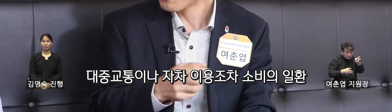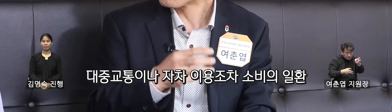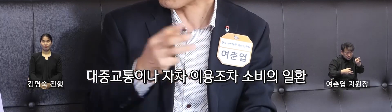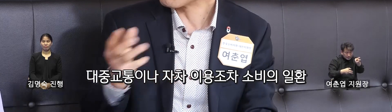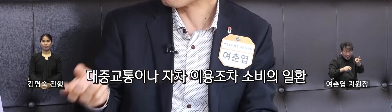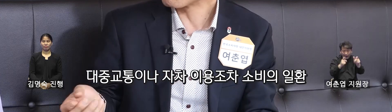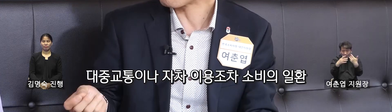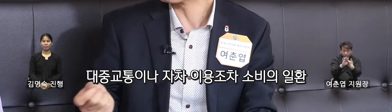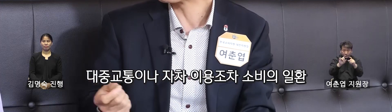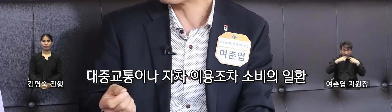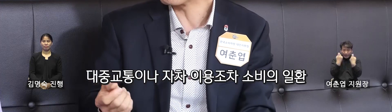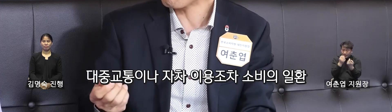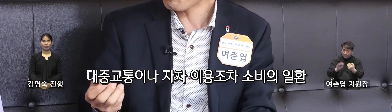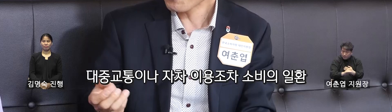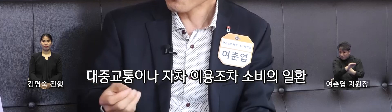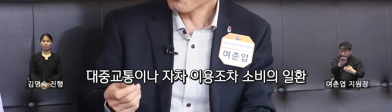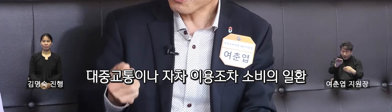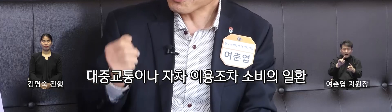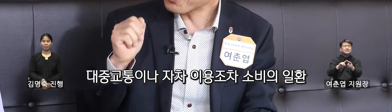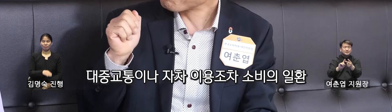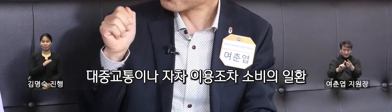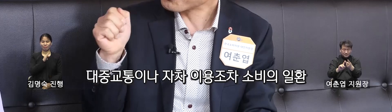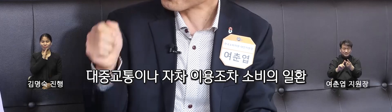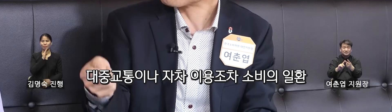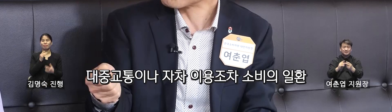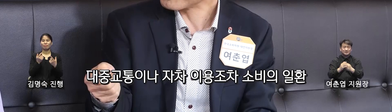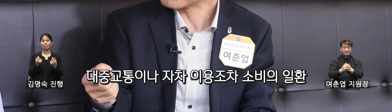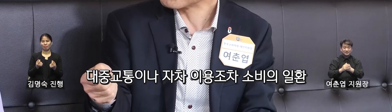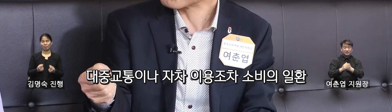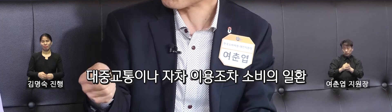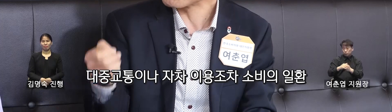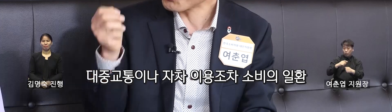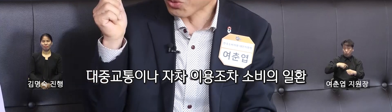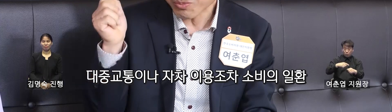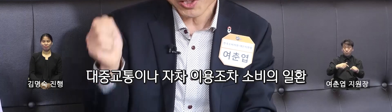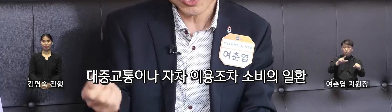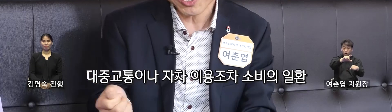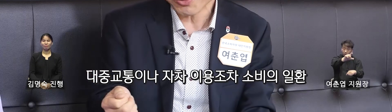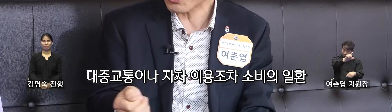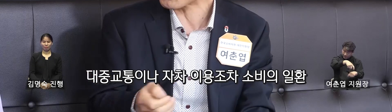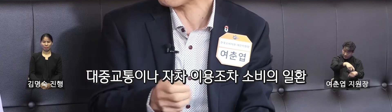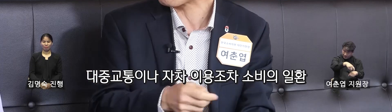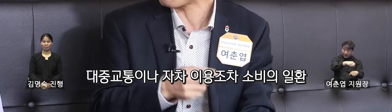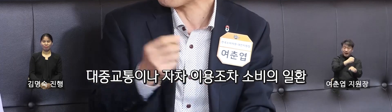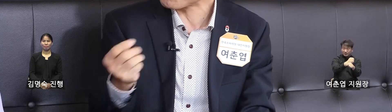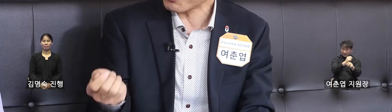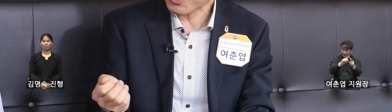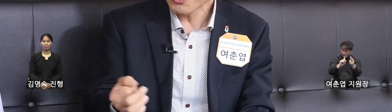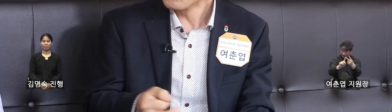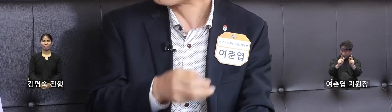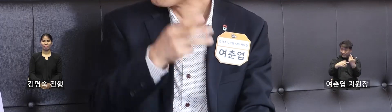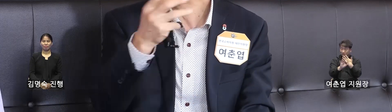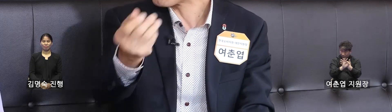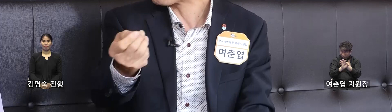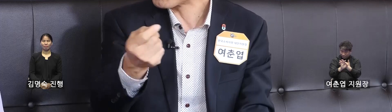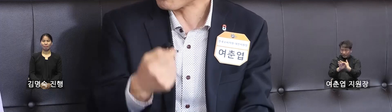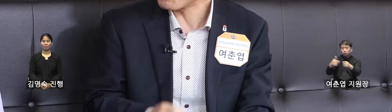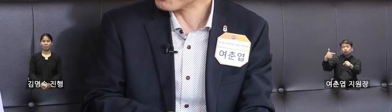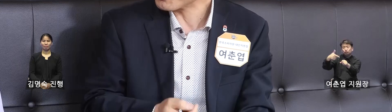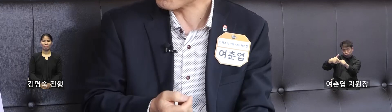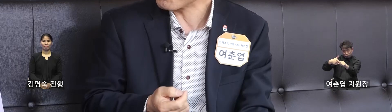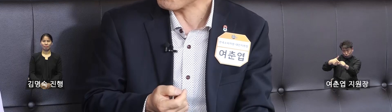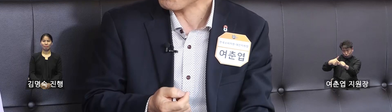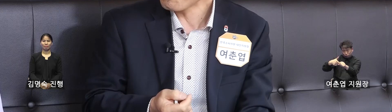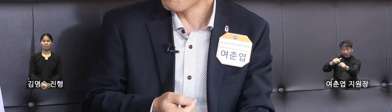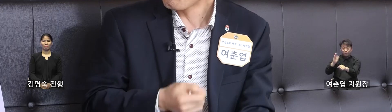하든 자가용을 타고 오시든 그러면은 이제 결제를 해야 되죠. 대신 요금을 결제해야 되고, 자가용 타고 오시면은 주유소 가서